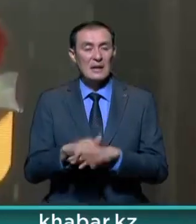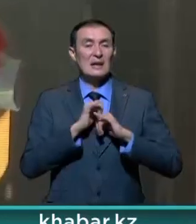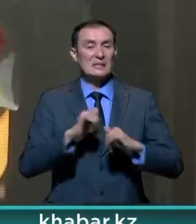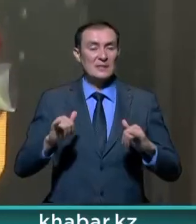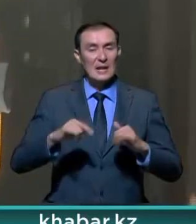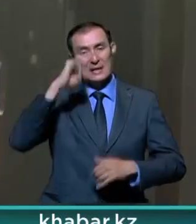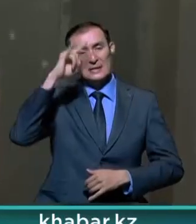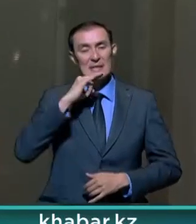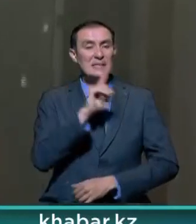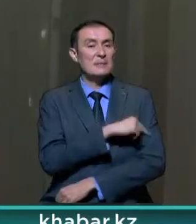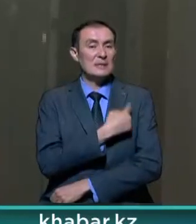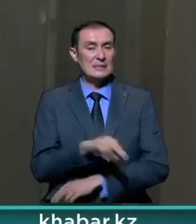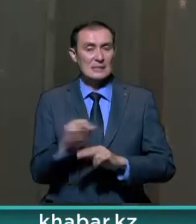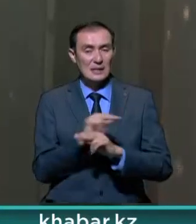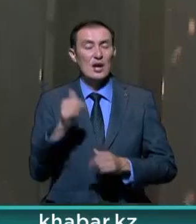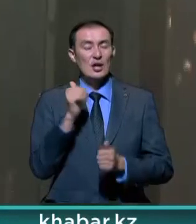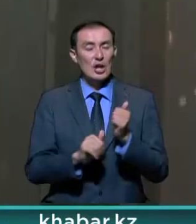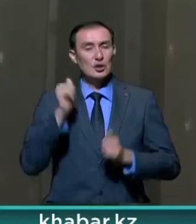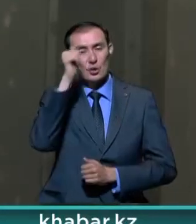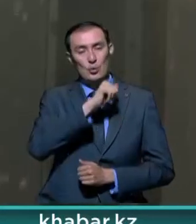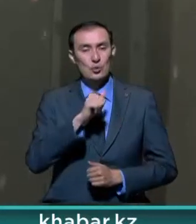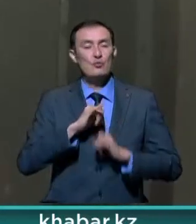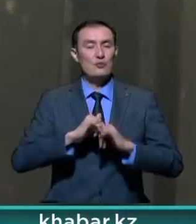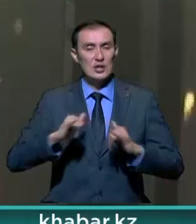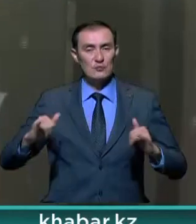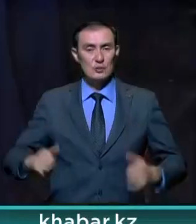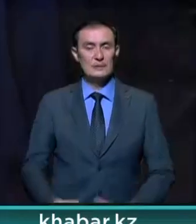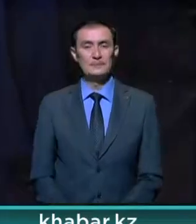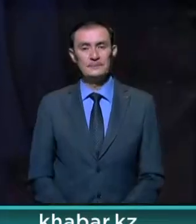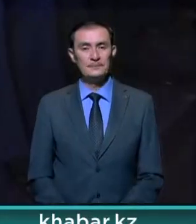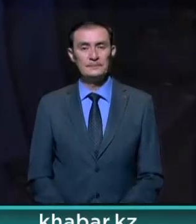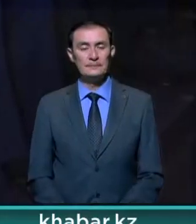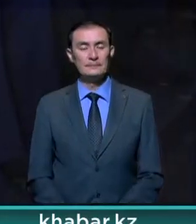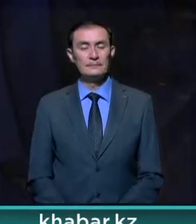развитие отечественной медицины, ежегодно увеличиваются. Ну а начало Зарин Зулпыхар, Караганда, Хабар.